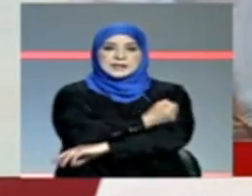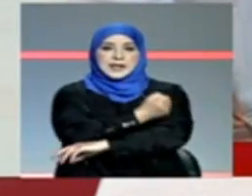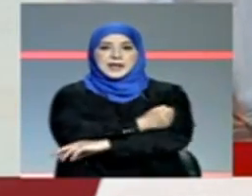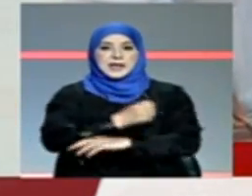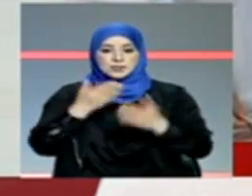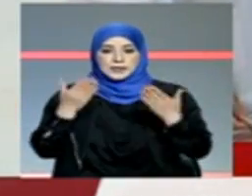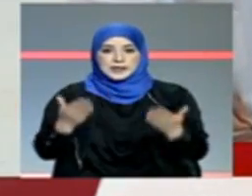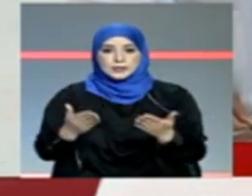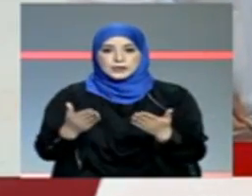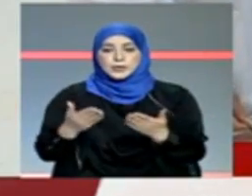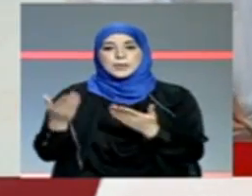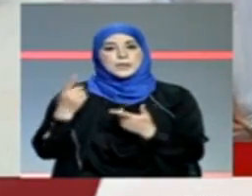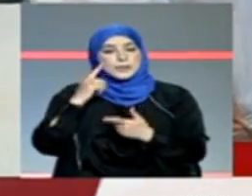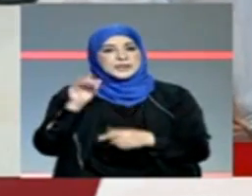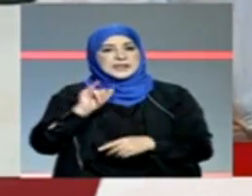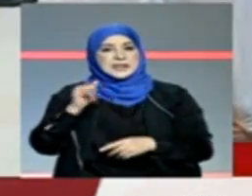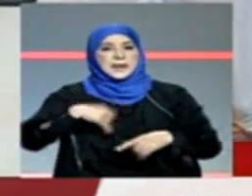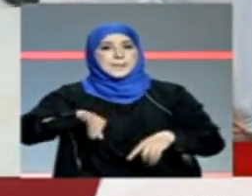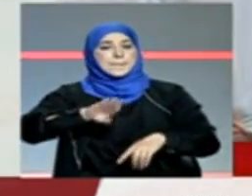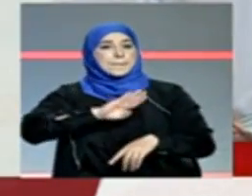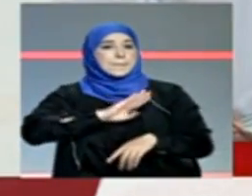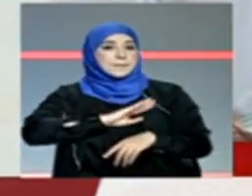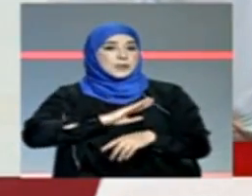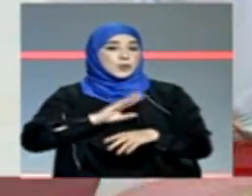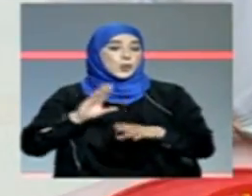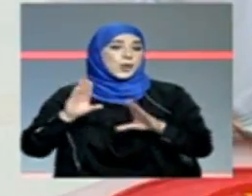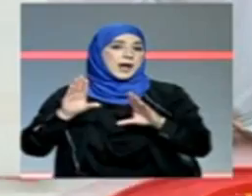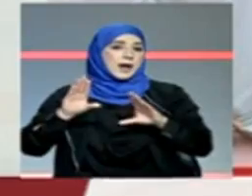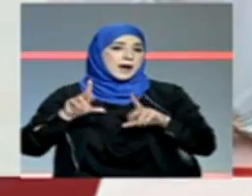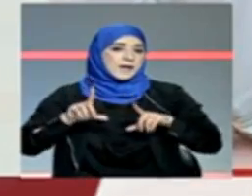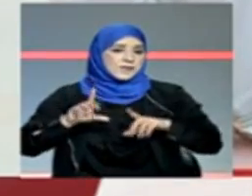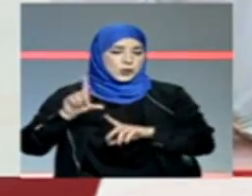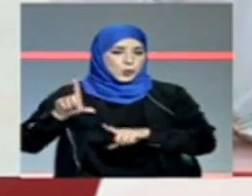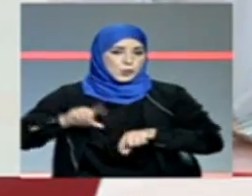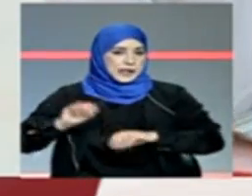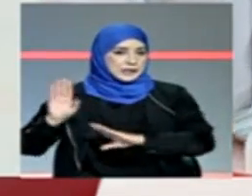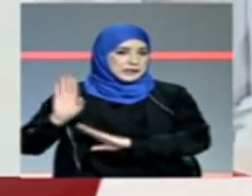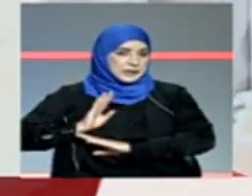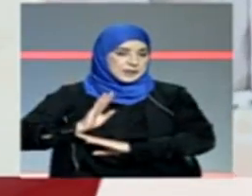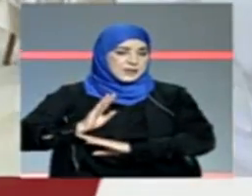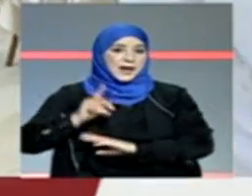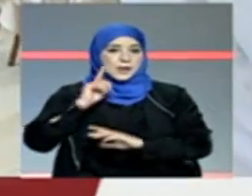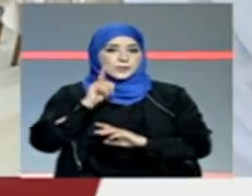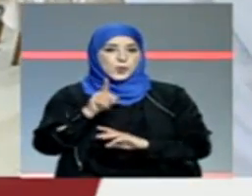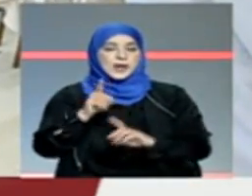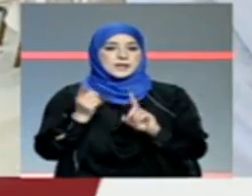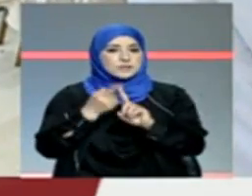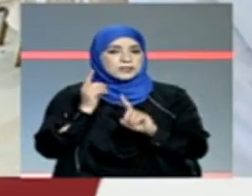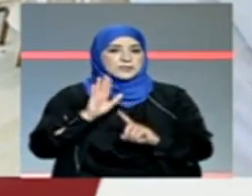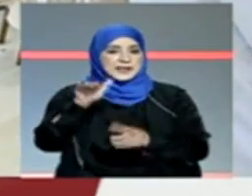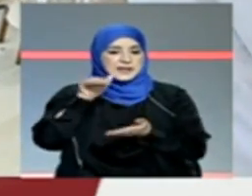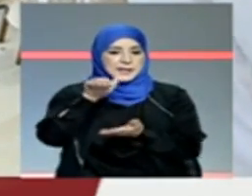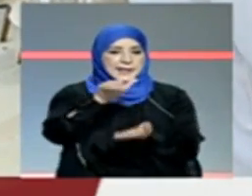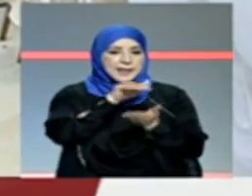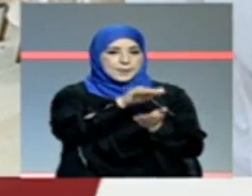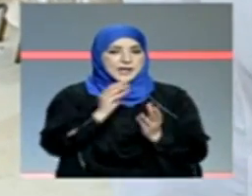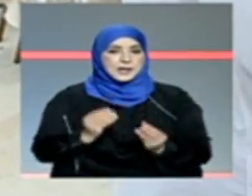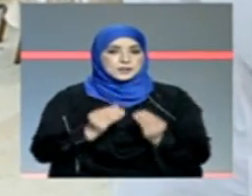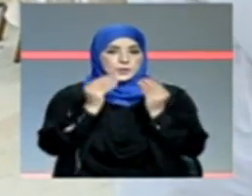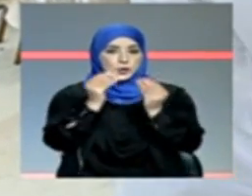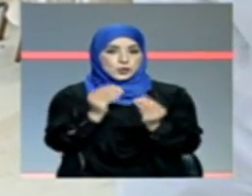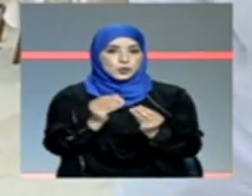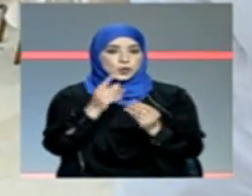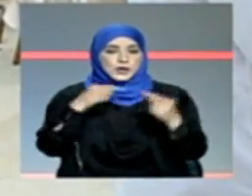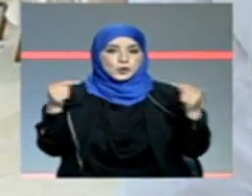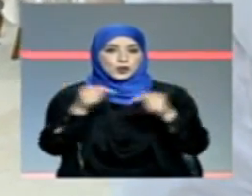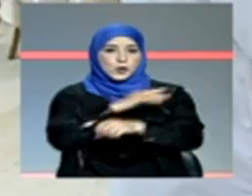يتم فقط بواسطة الإدارة العامة للصحة العسكرية. وبين المصدر نفسه أن تخصيص أي كمية من التلقيح